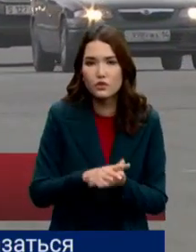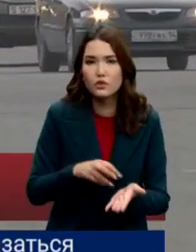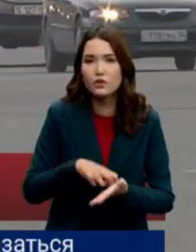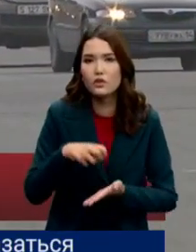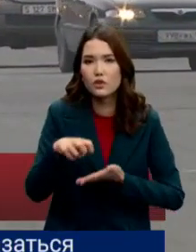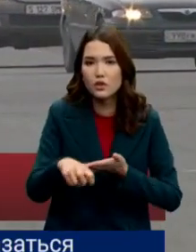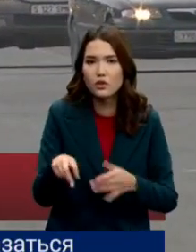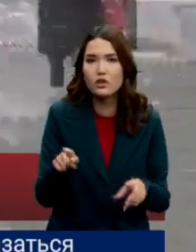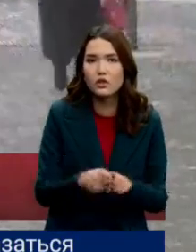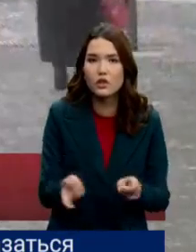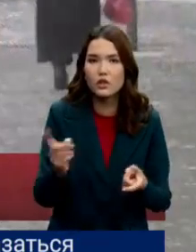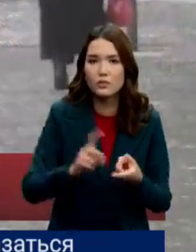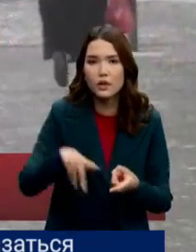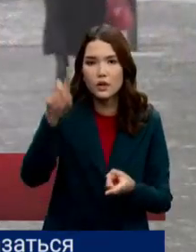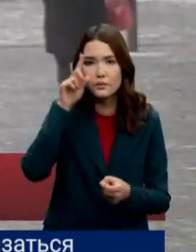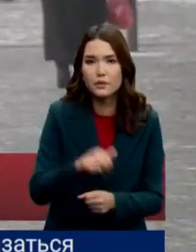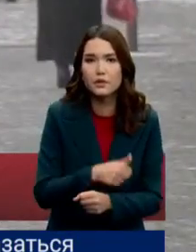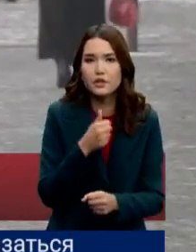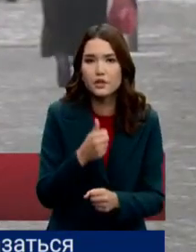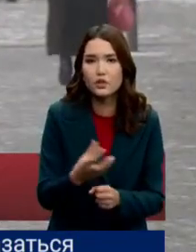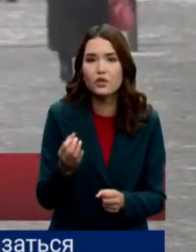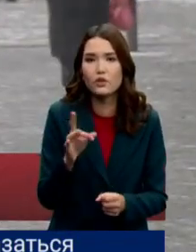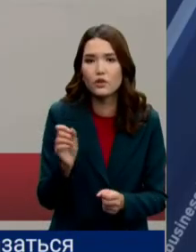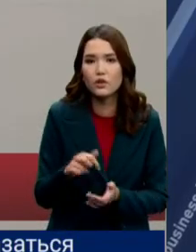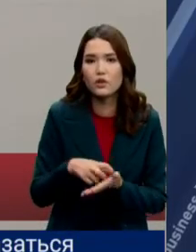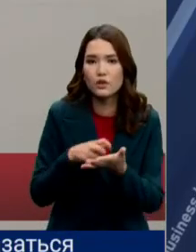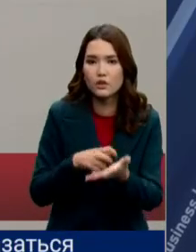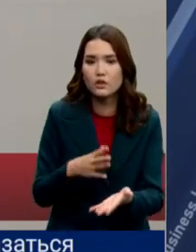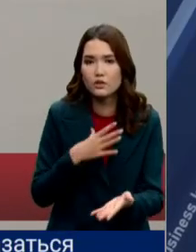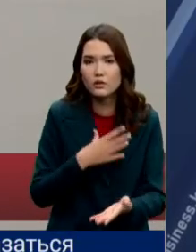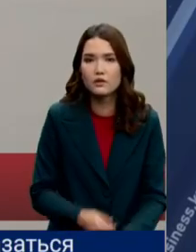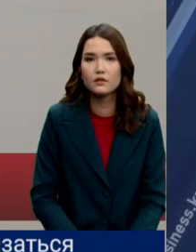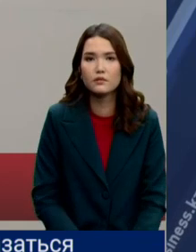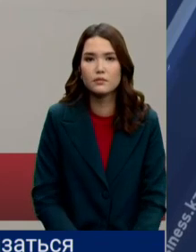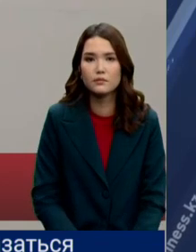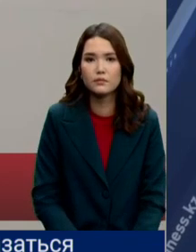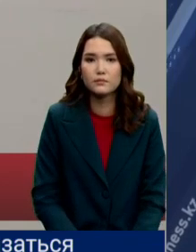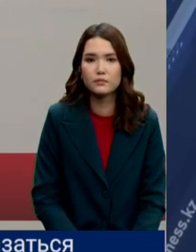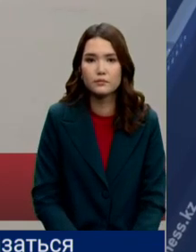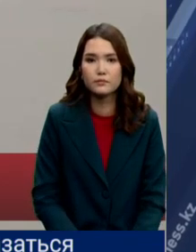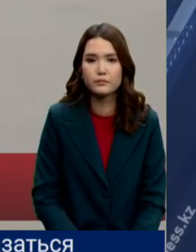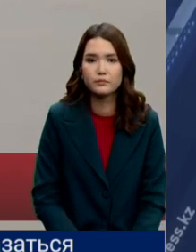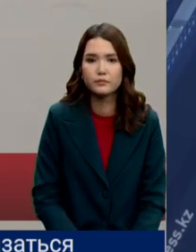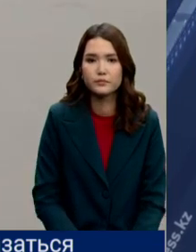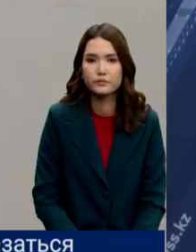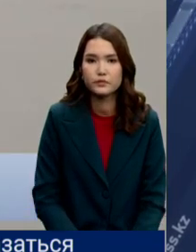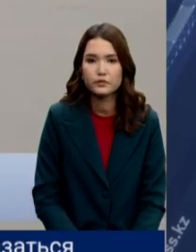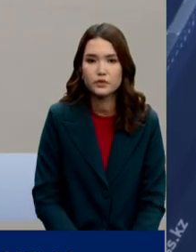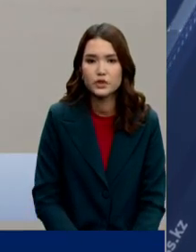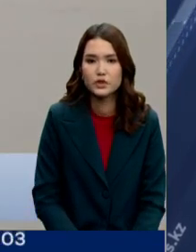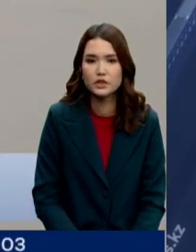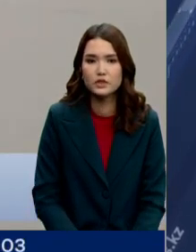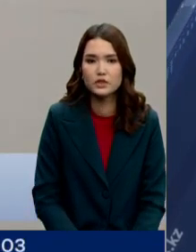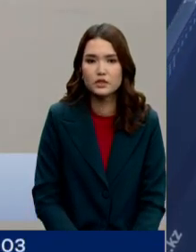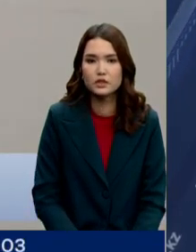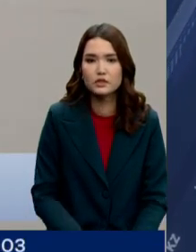қоғам белсендісі мемлекет басшысына тағы бір үндеу жолдады. Господин президент, я обращаюсь к вам.